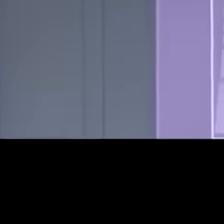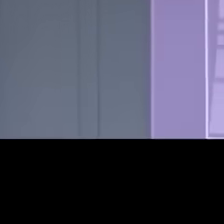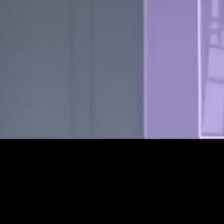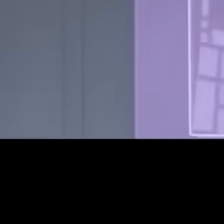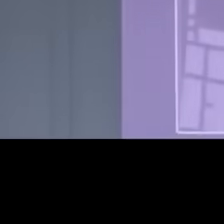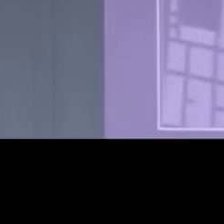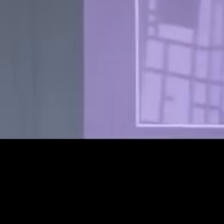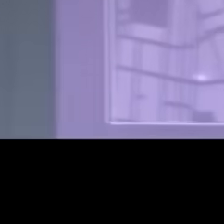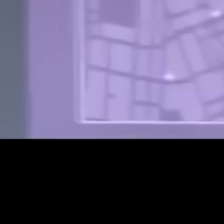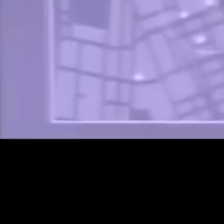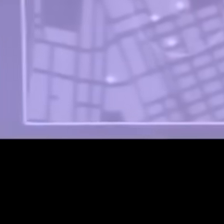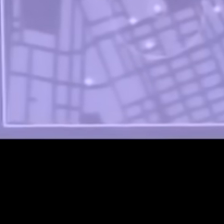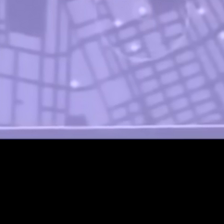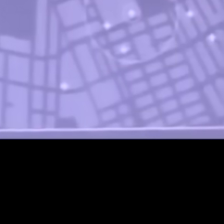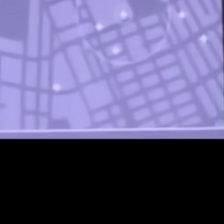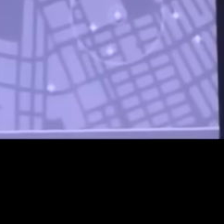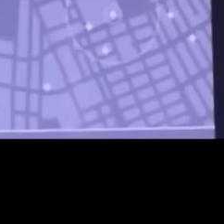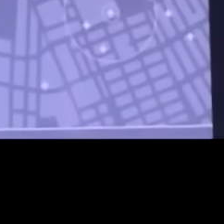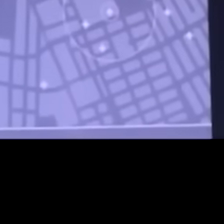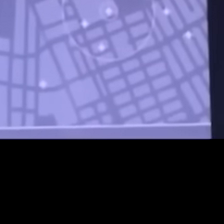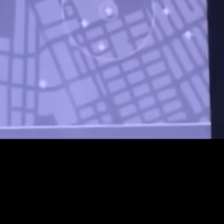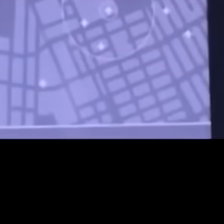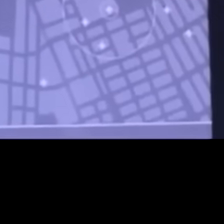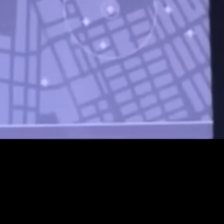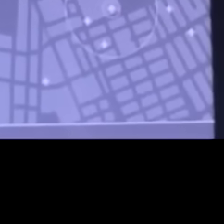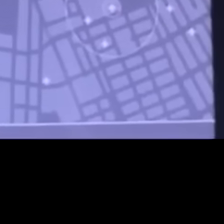모아 뭐아 고민 중개사 양원보